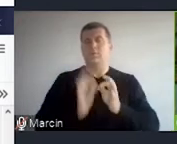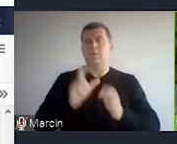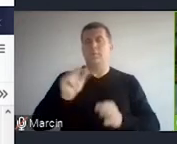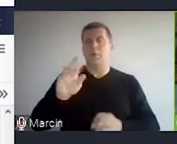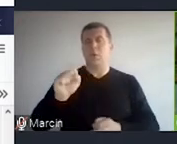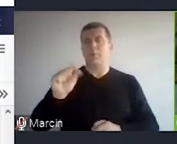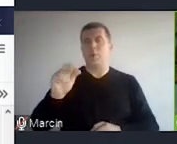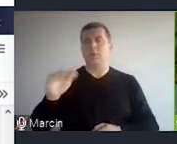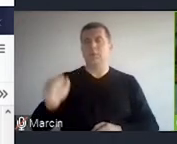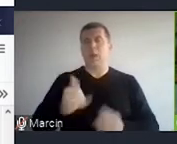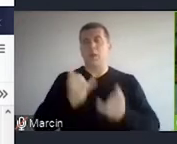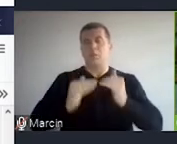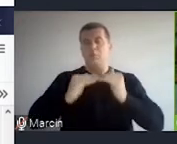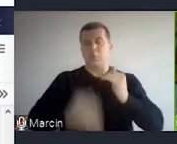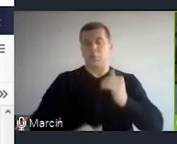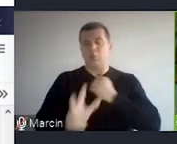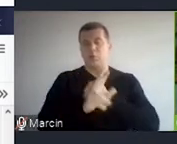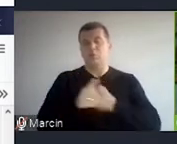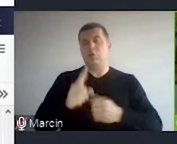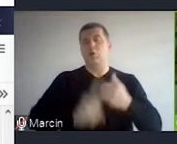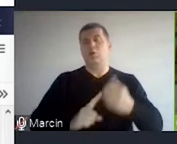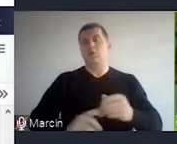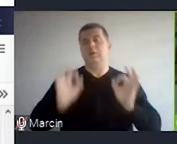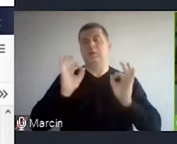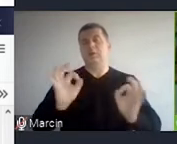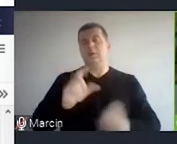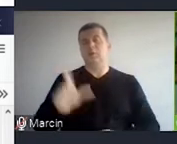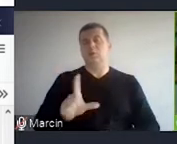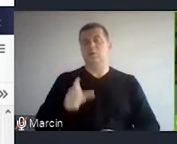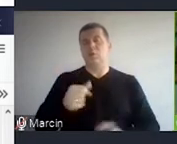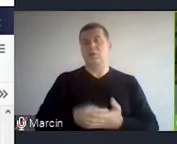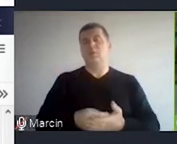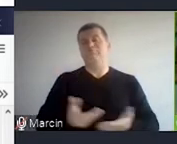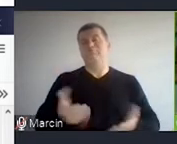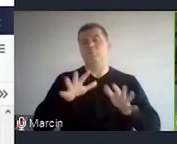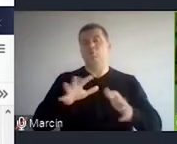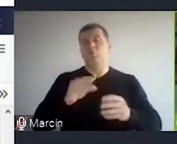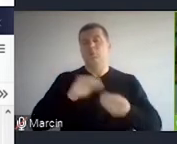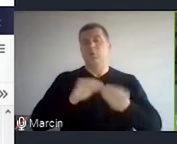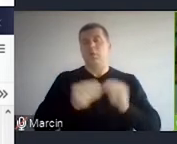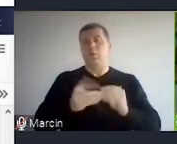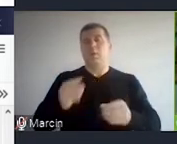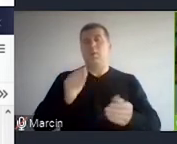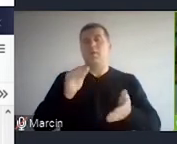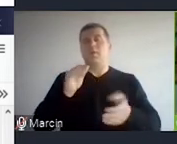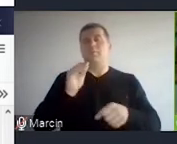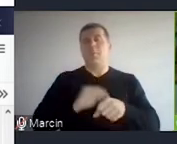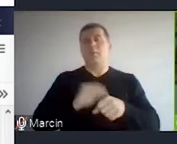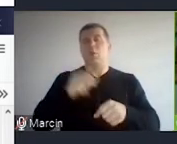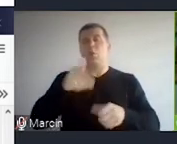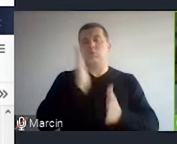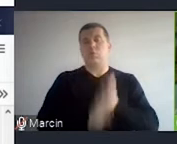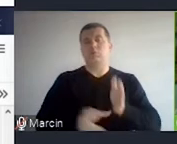poniżej 80 niestety rozliczacie 0 zł. To jest koszmarny problem metody uproszczonej, nazywanej